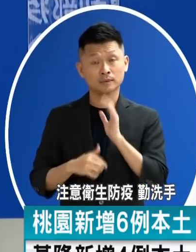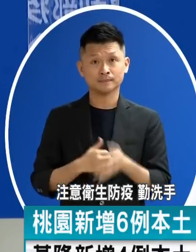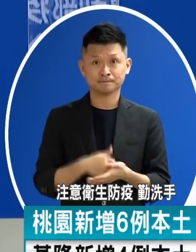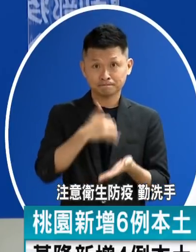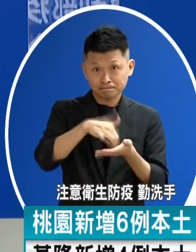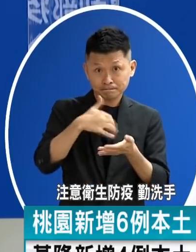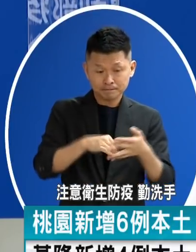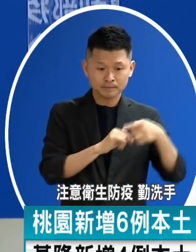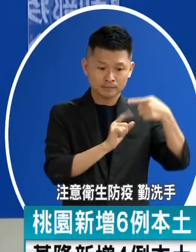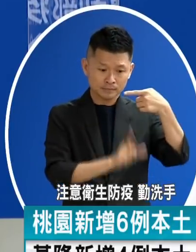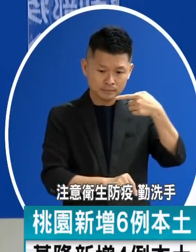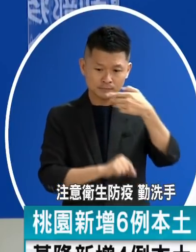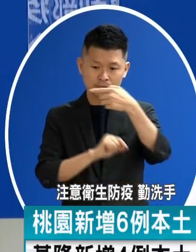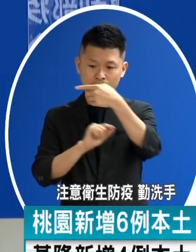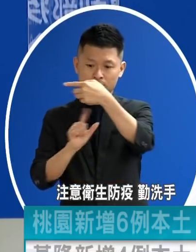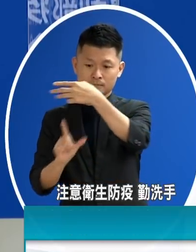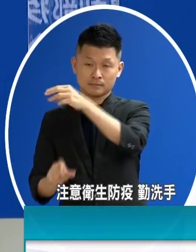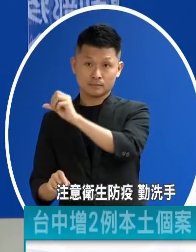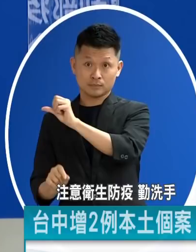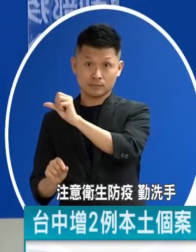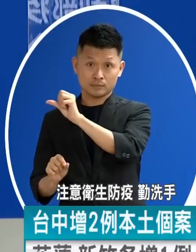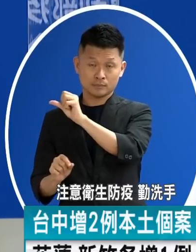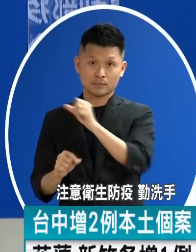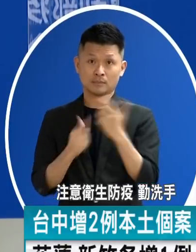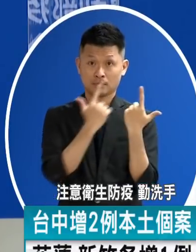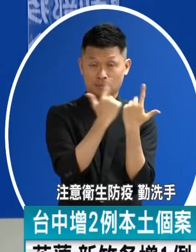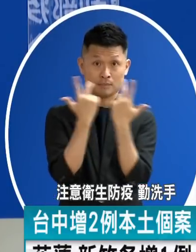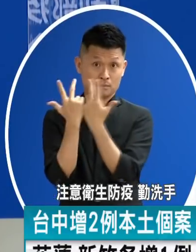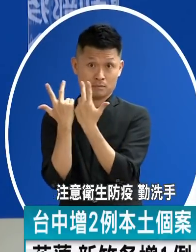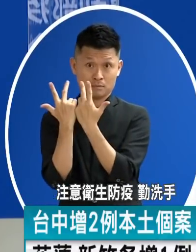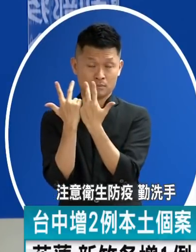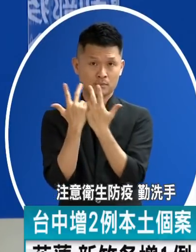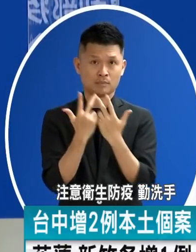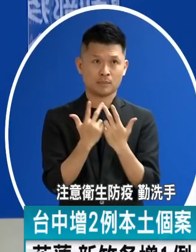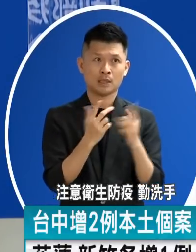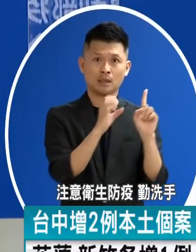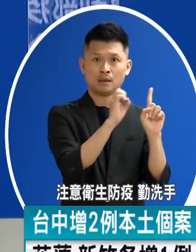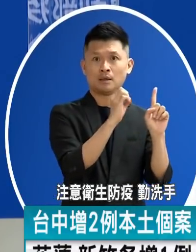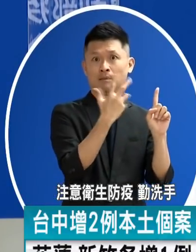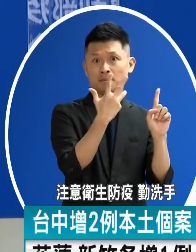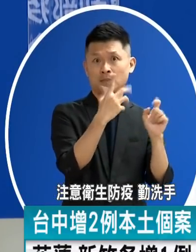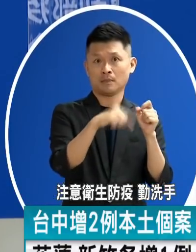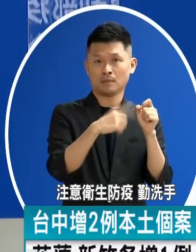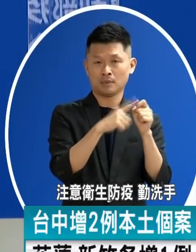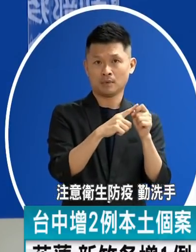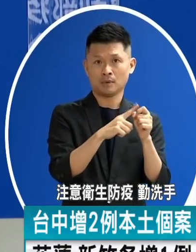计一到五月份，双北是在108年是